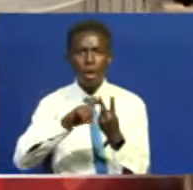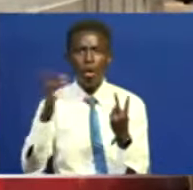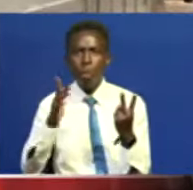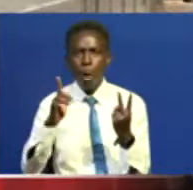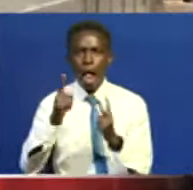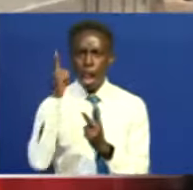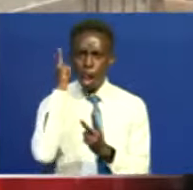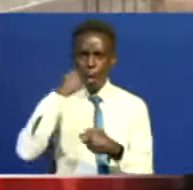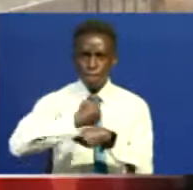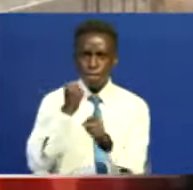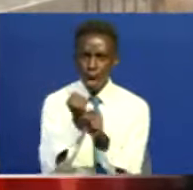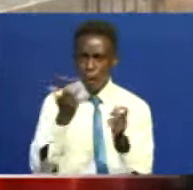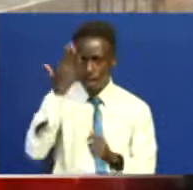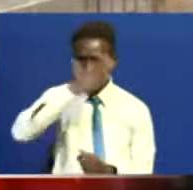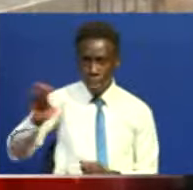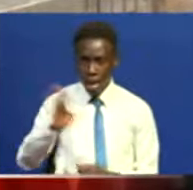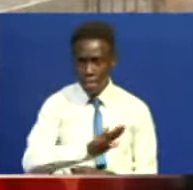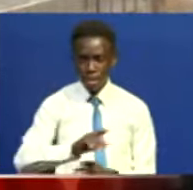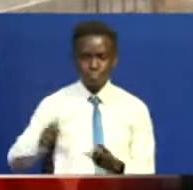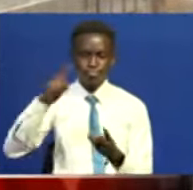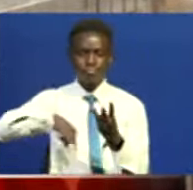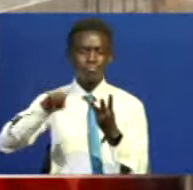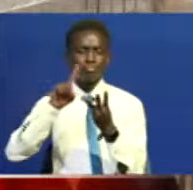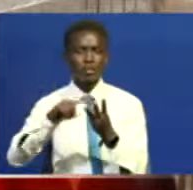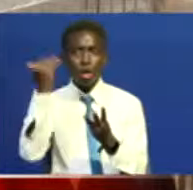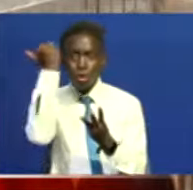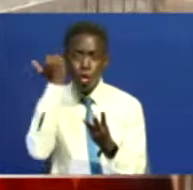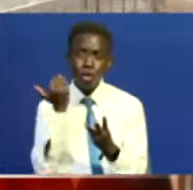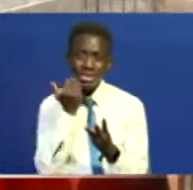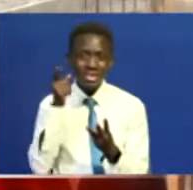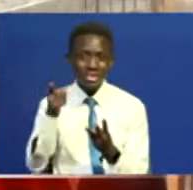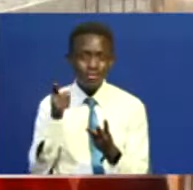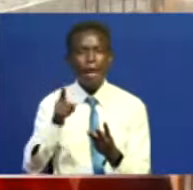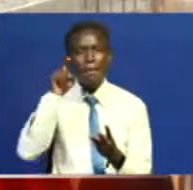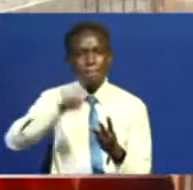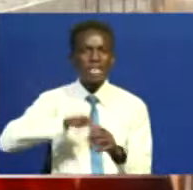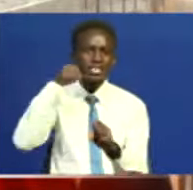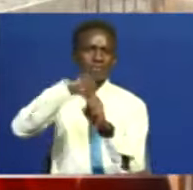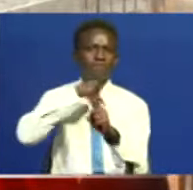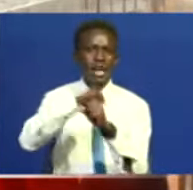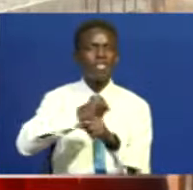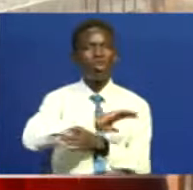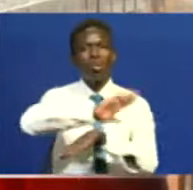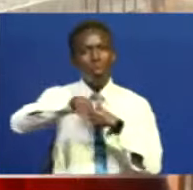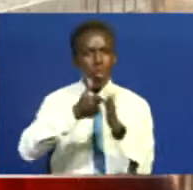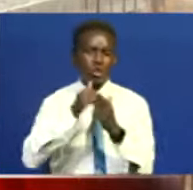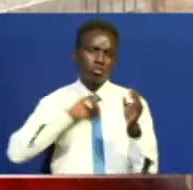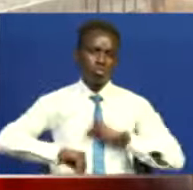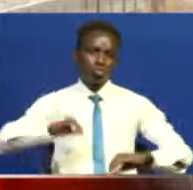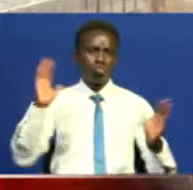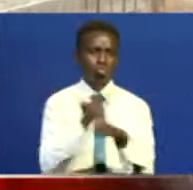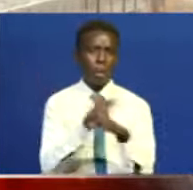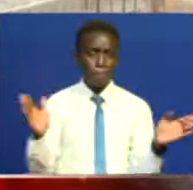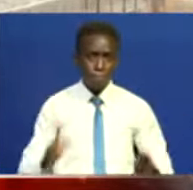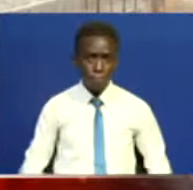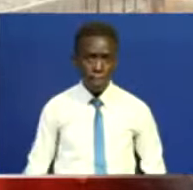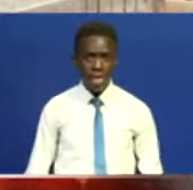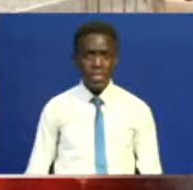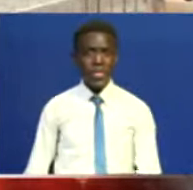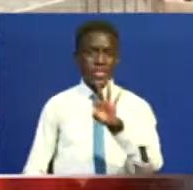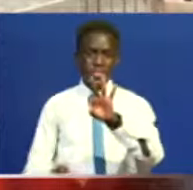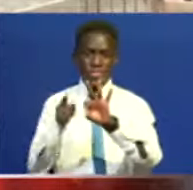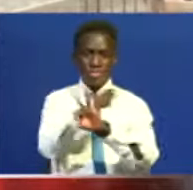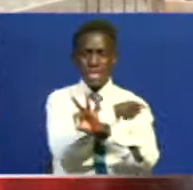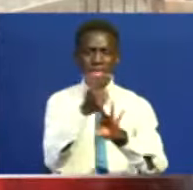kule kwenye mahakama, lazima tupigane nayo. Kwa sababu three things are taking us